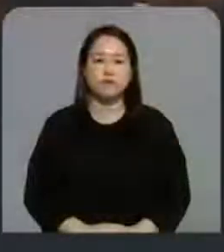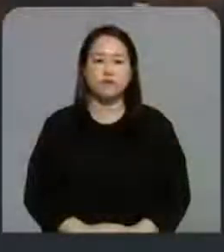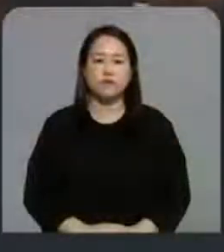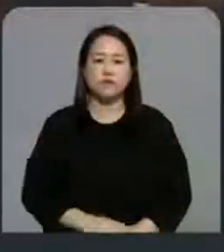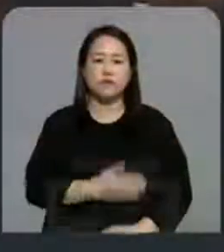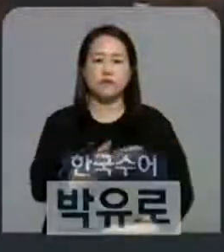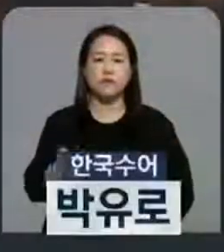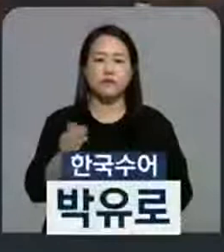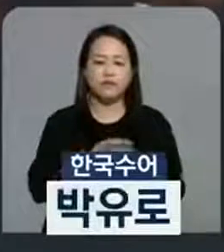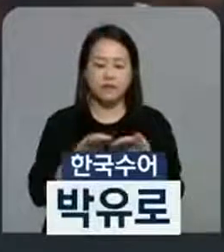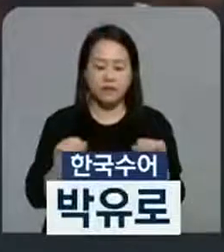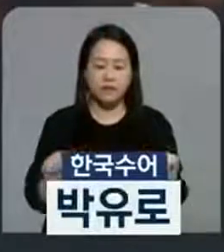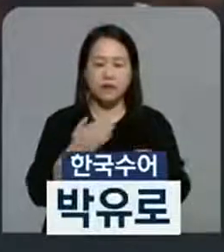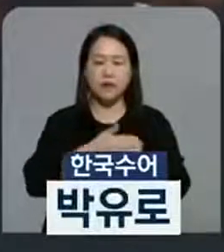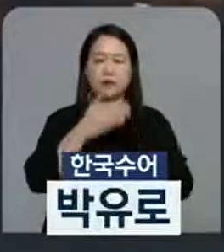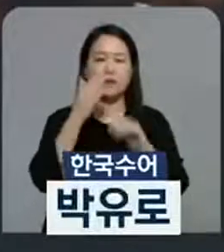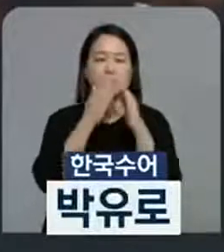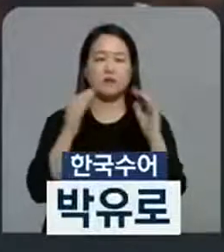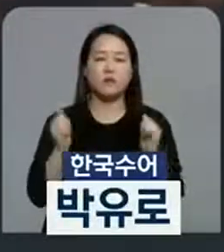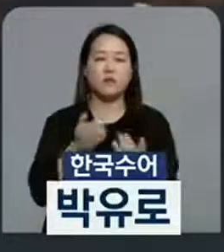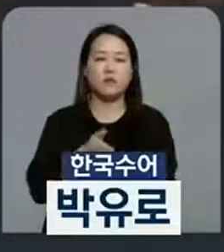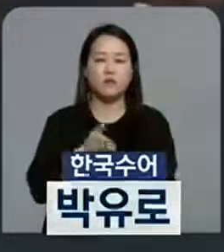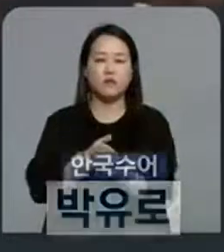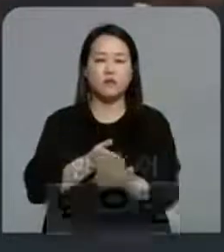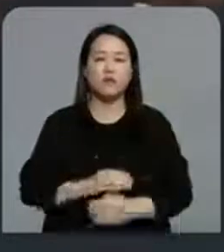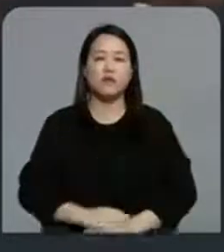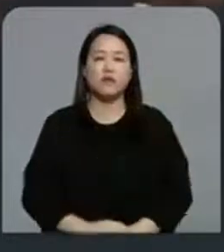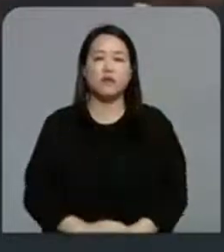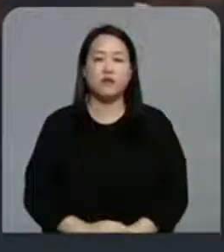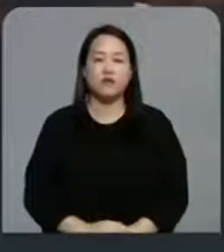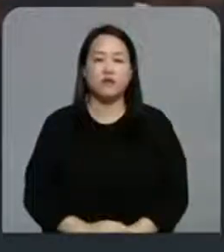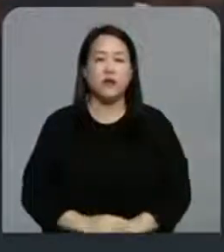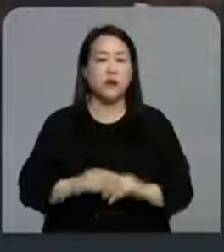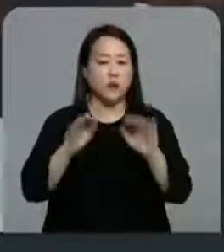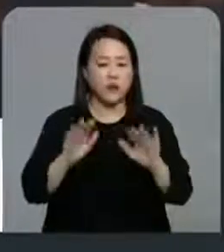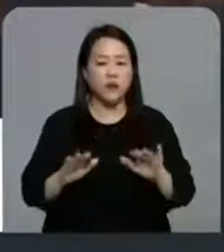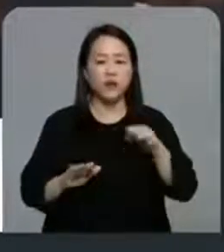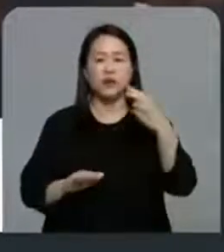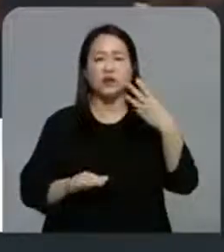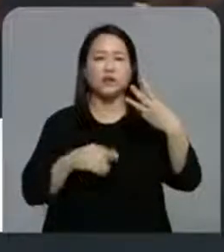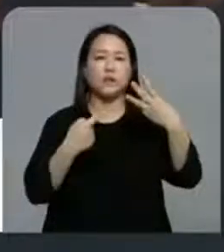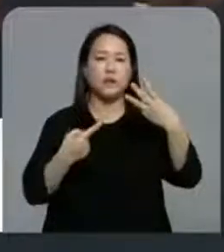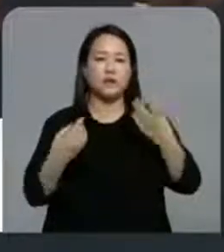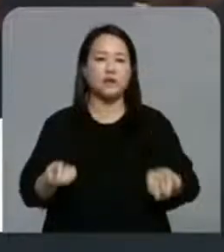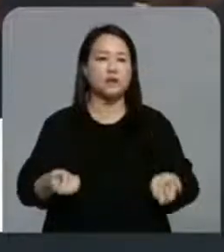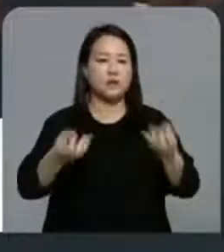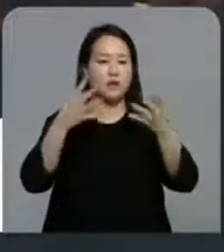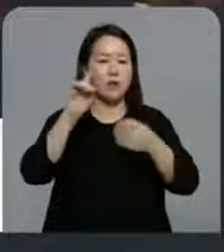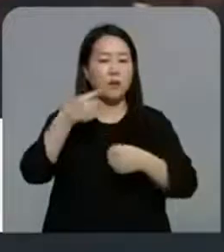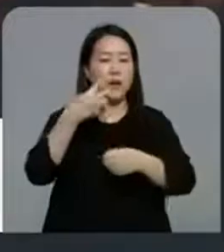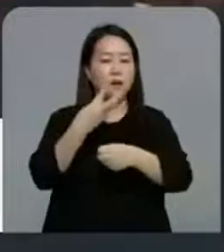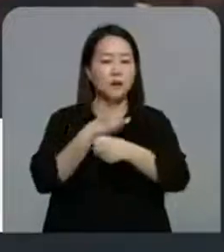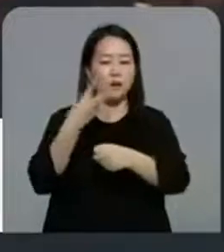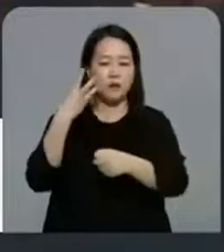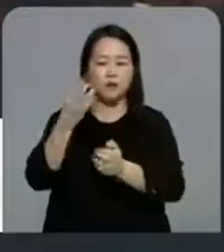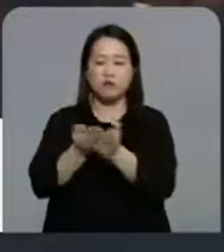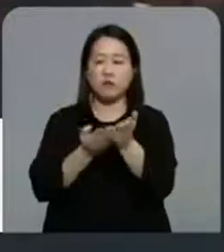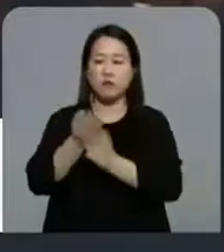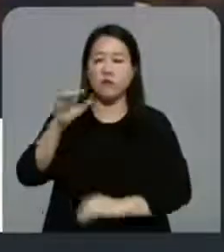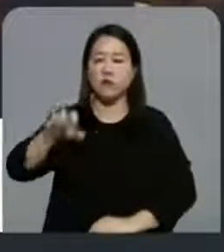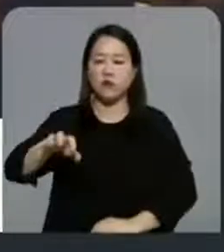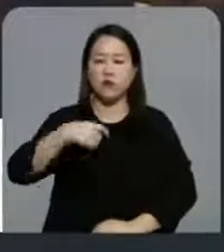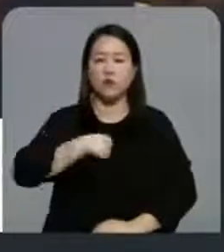여러분 안녕하십니까 9시 전북권 좋습니다 오늘은 삼일절 입니다 103년 전 군산에서 는